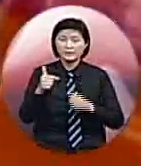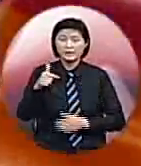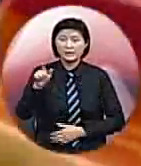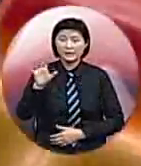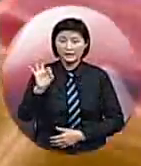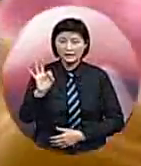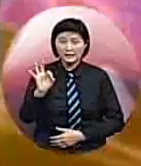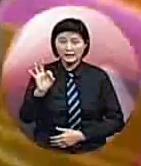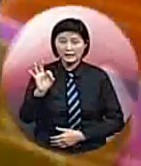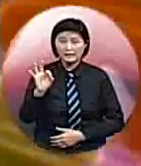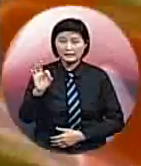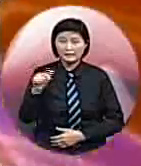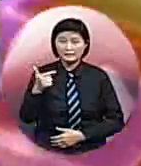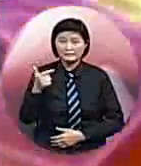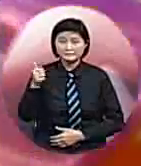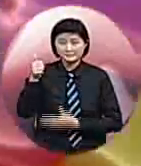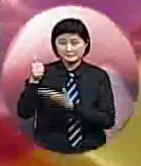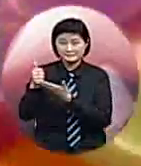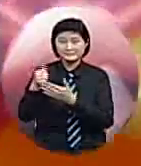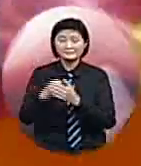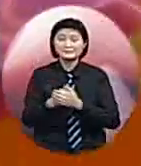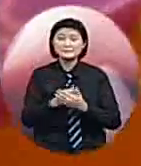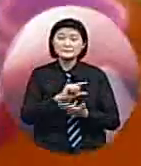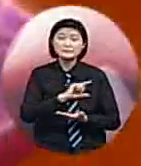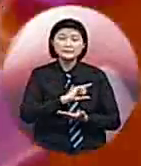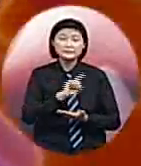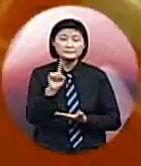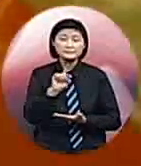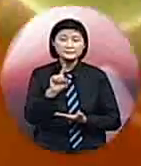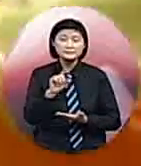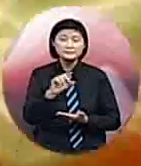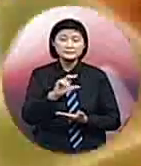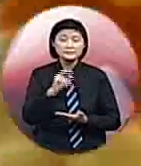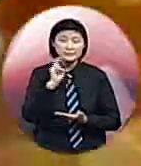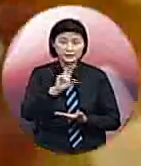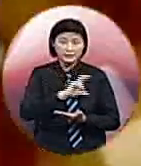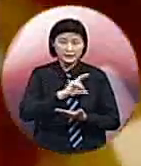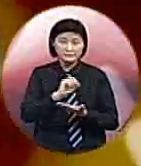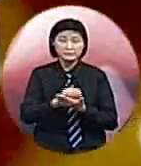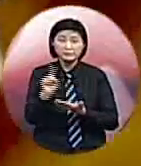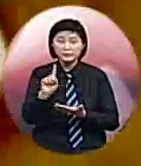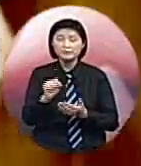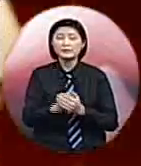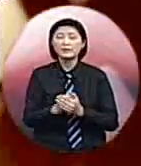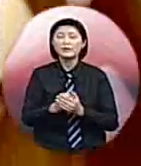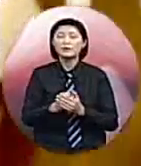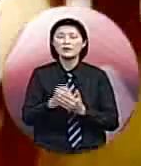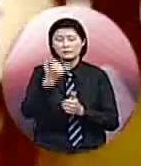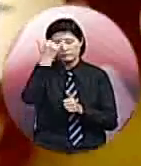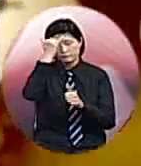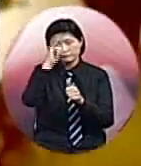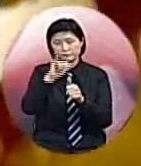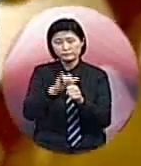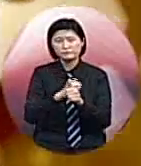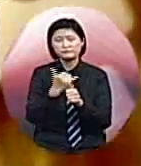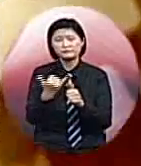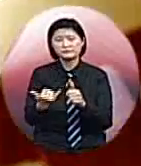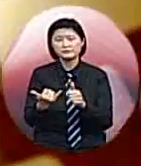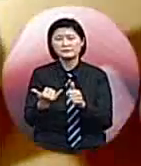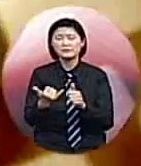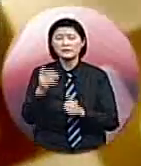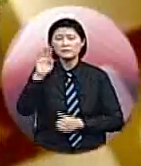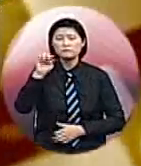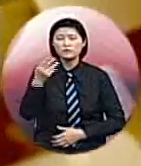강금소입니다. 네, 오늘 불러주실 노래는요? 예, 불효자는 웁니다. 불효자는 웁니다.